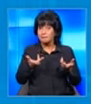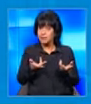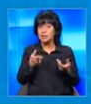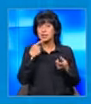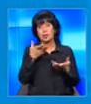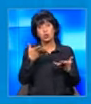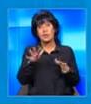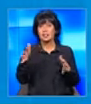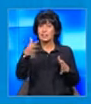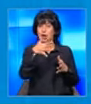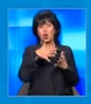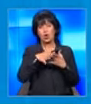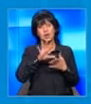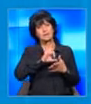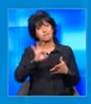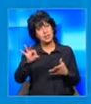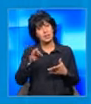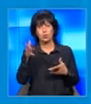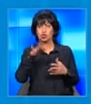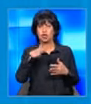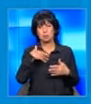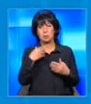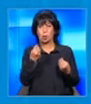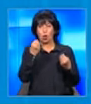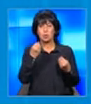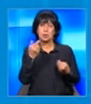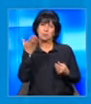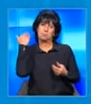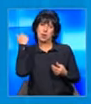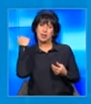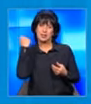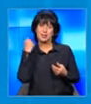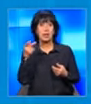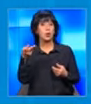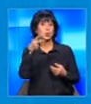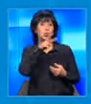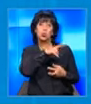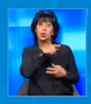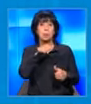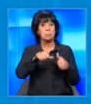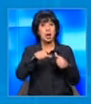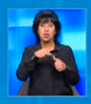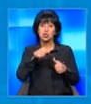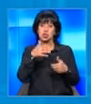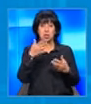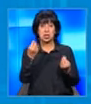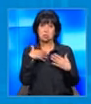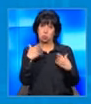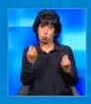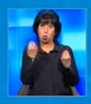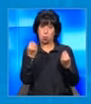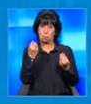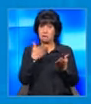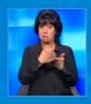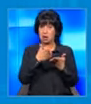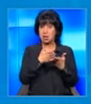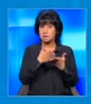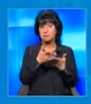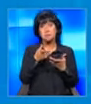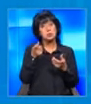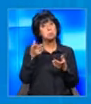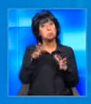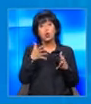някой винаги ще си остане по-добре едно време. За други машините са чудесен вариант. Може би ще се развие и по-нататък. Да